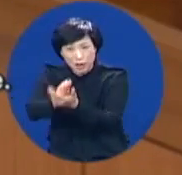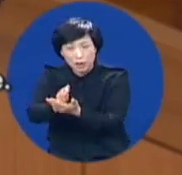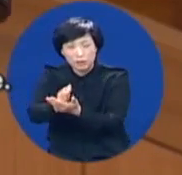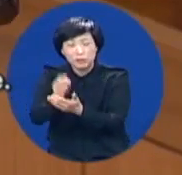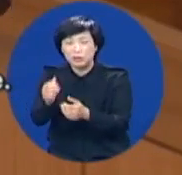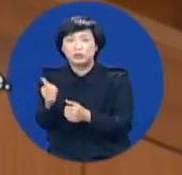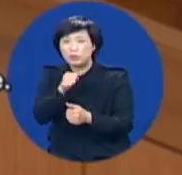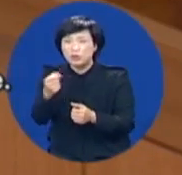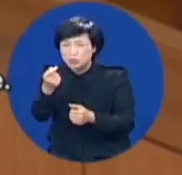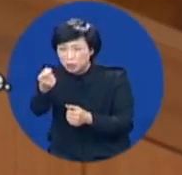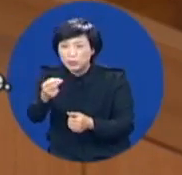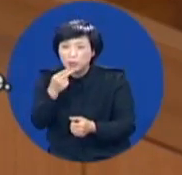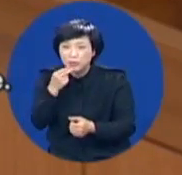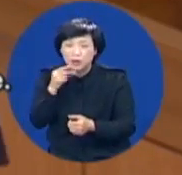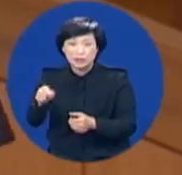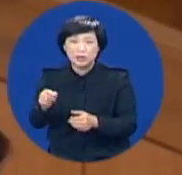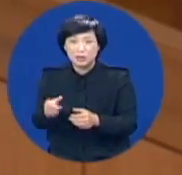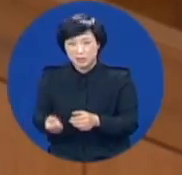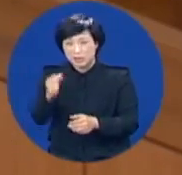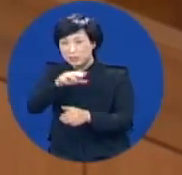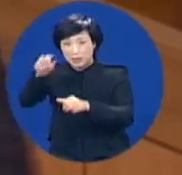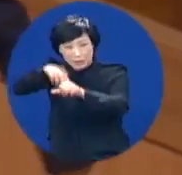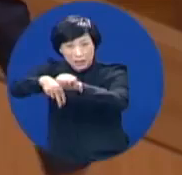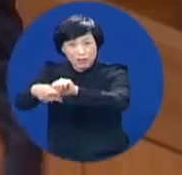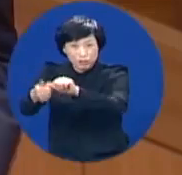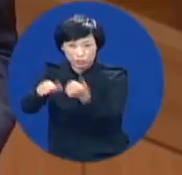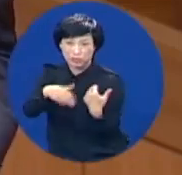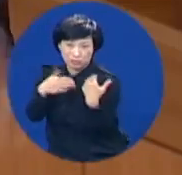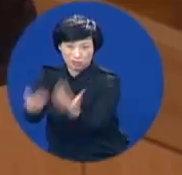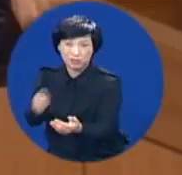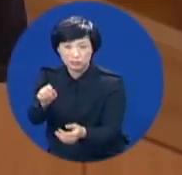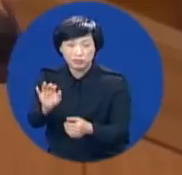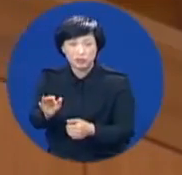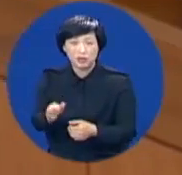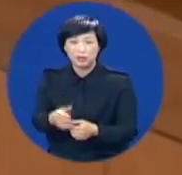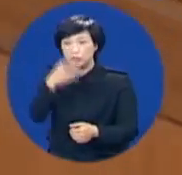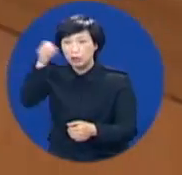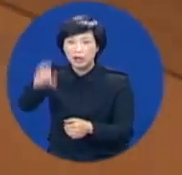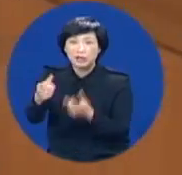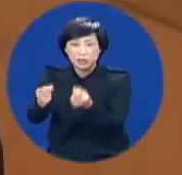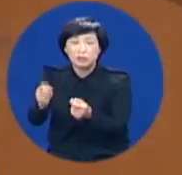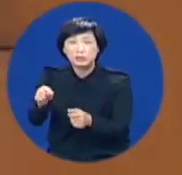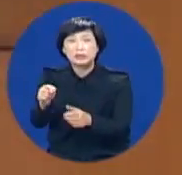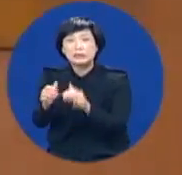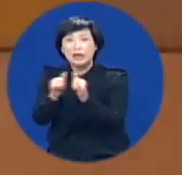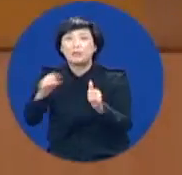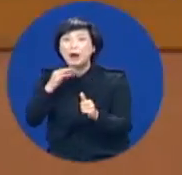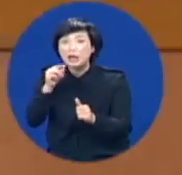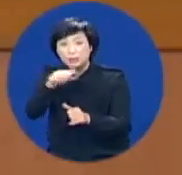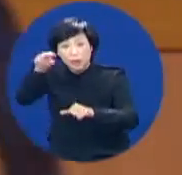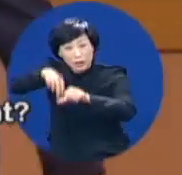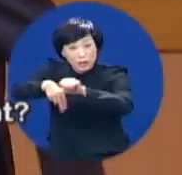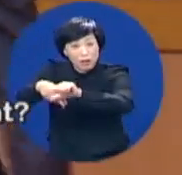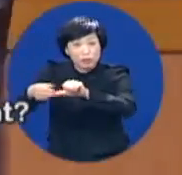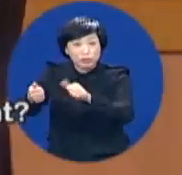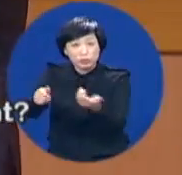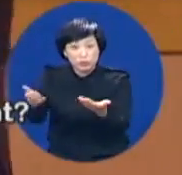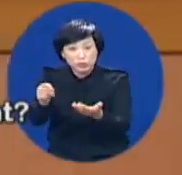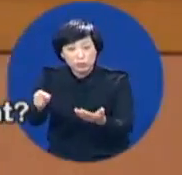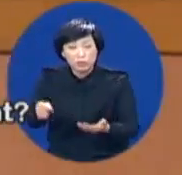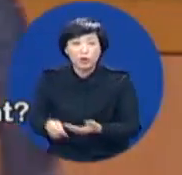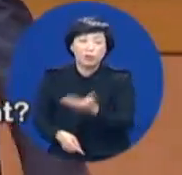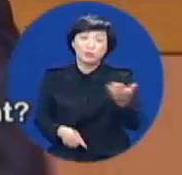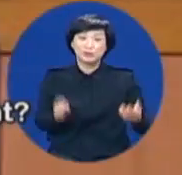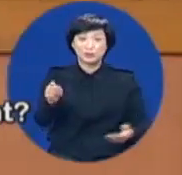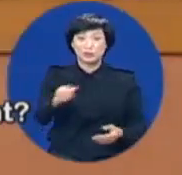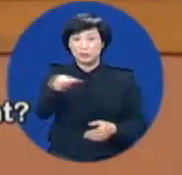쓰레기 같은 인간은 빨리 십자가에 달려 죽여서 없애버려야 된다는 쓰레기 취급을 당하는 사람들이 십자가에 죽는 겁니다. 그런데